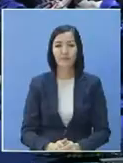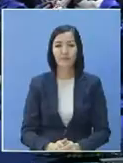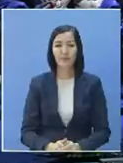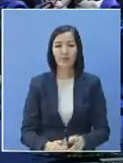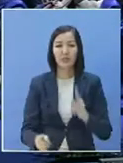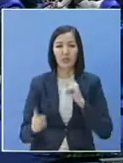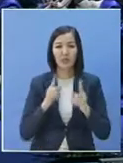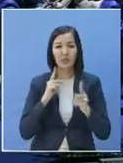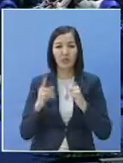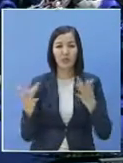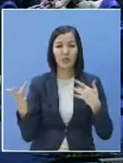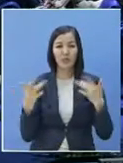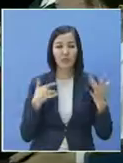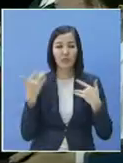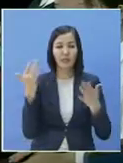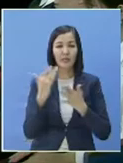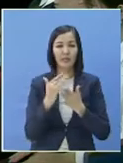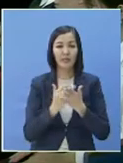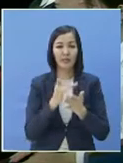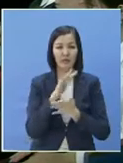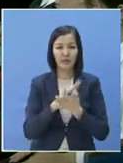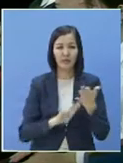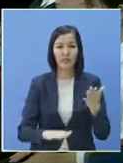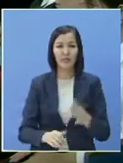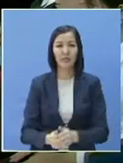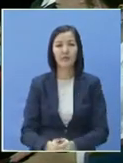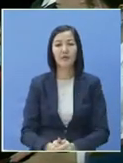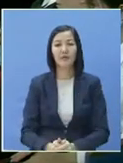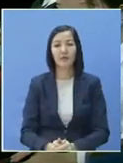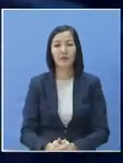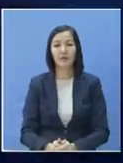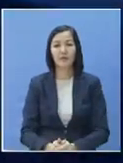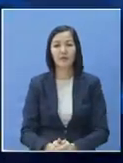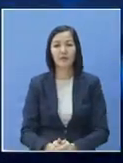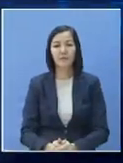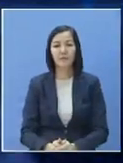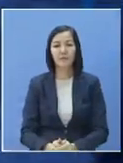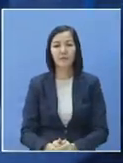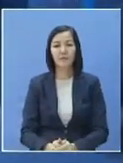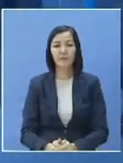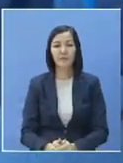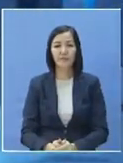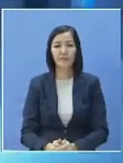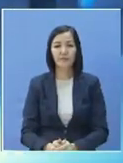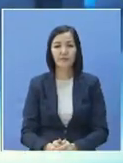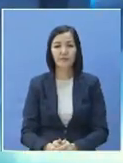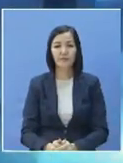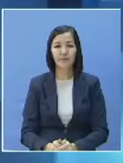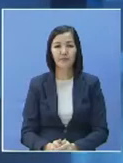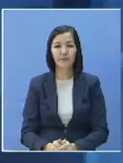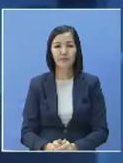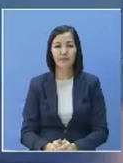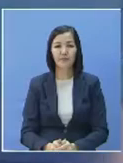Жиын соңы жергілікті өнерпаздардың концерттік бағдарламасымен жалғасты. Жарқын Нұрланұлы, Ғабит Қабдырахманов, Жетісу телеарнасы, Панфилов